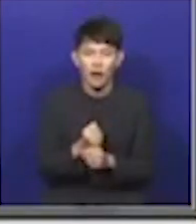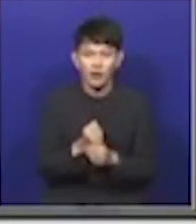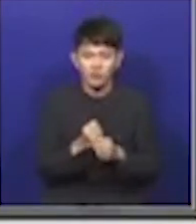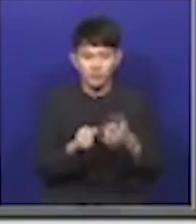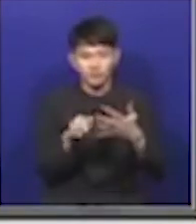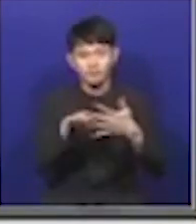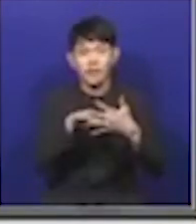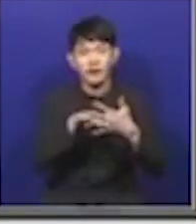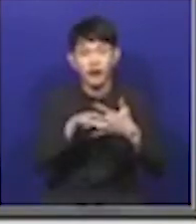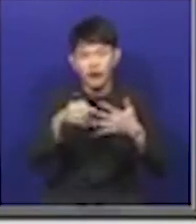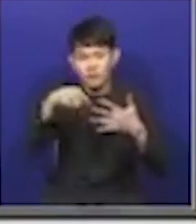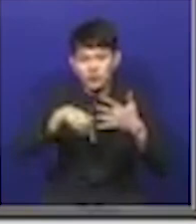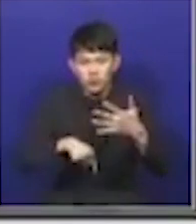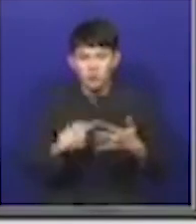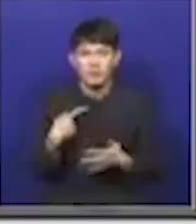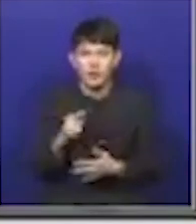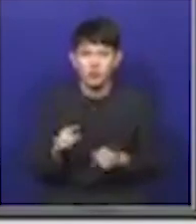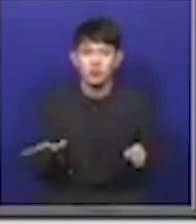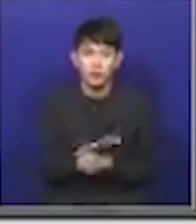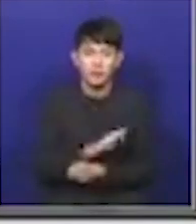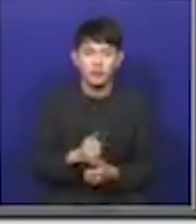ะส่วน